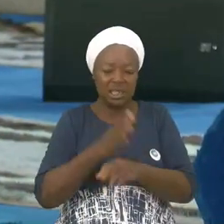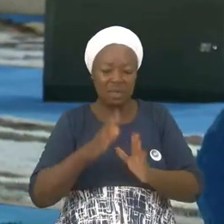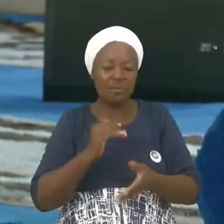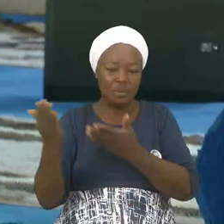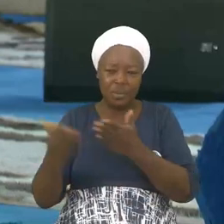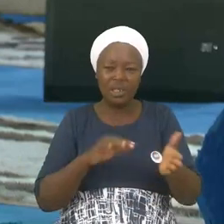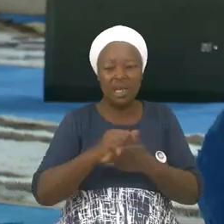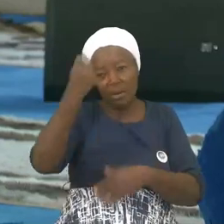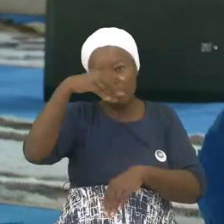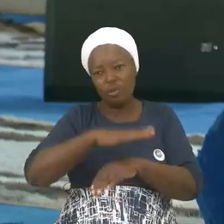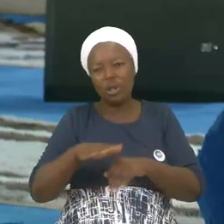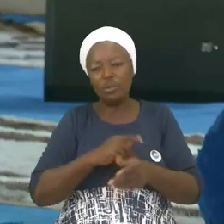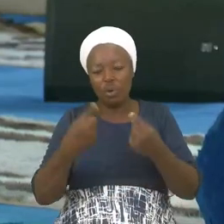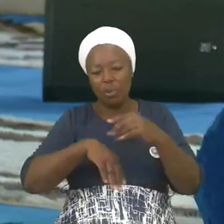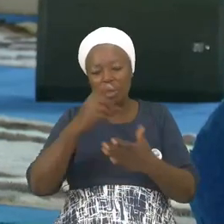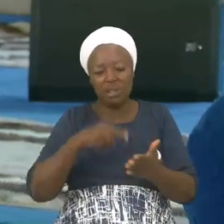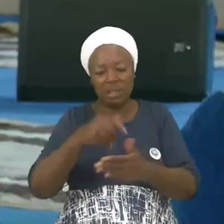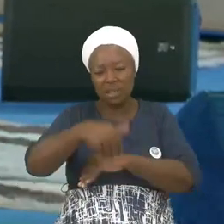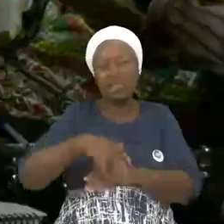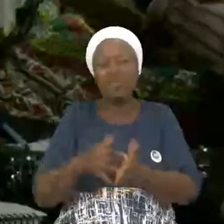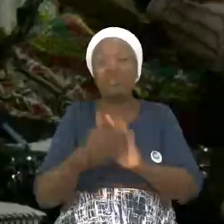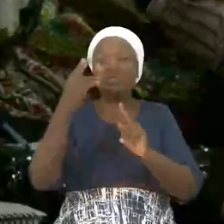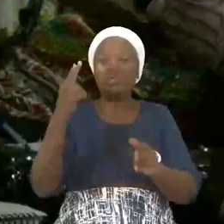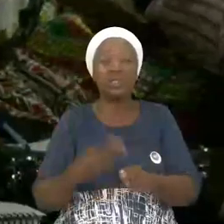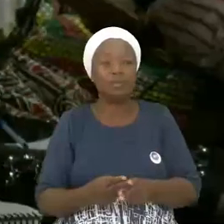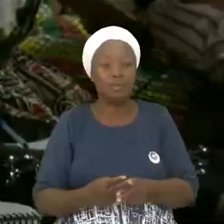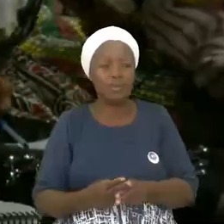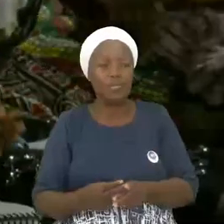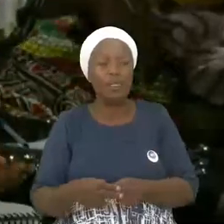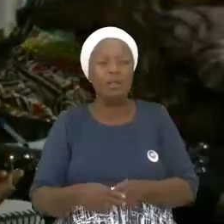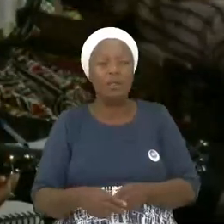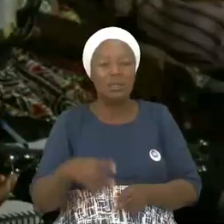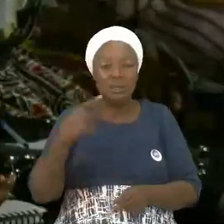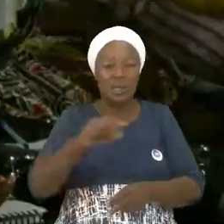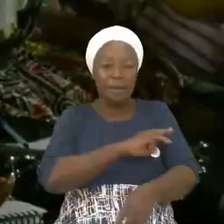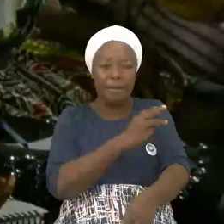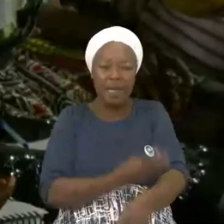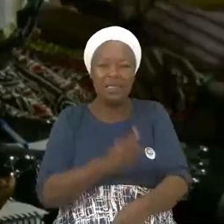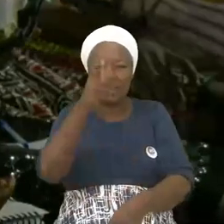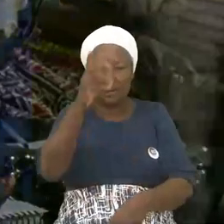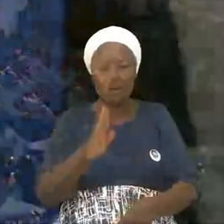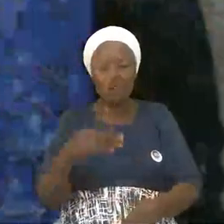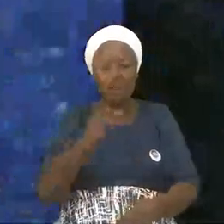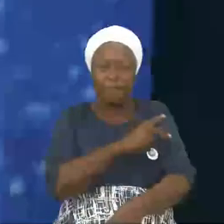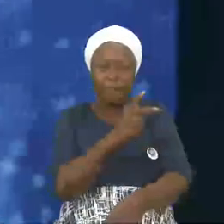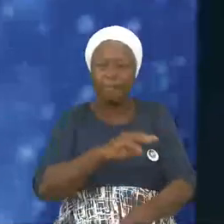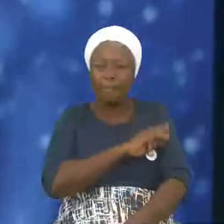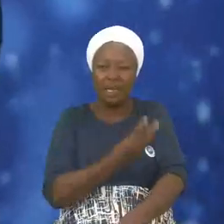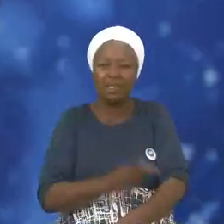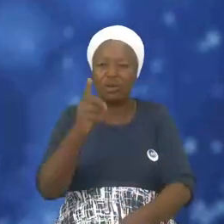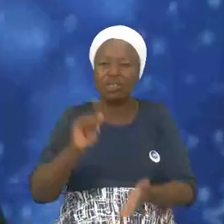ce danger. Ce conseiller va apporter la sagesse et tu en sortiras ce soir au nom de